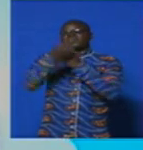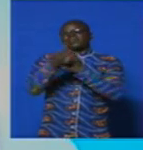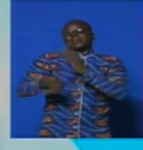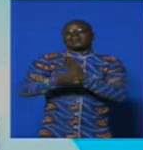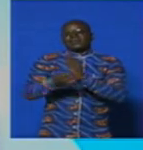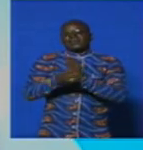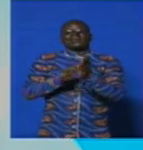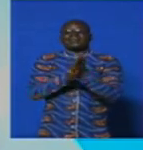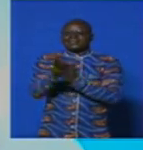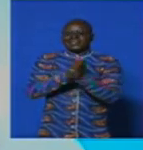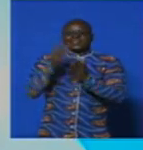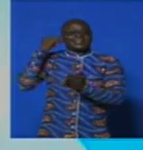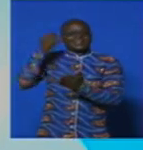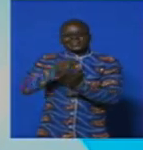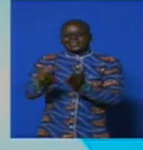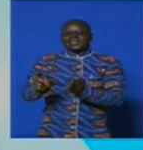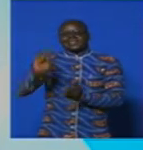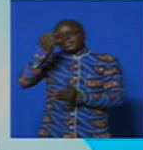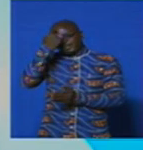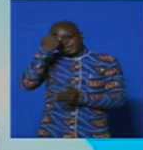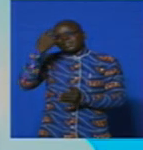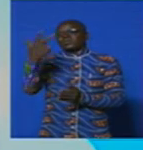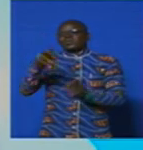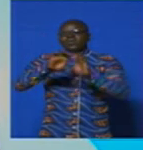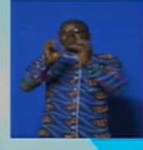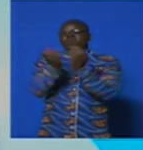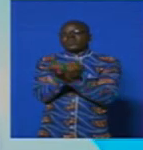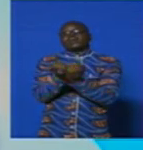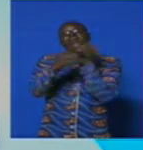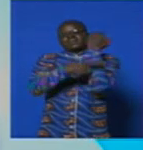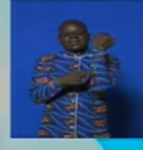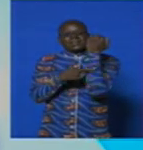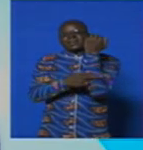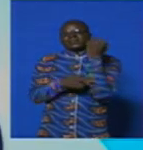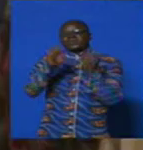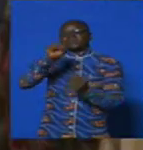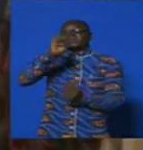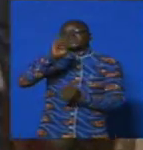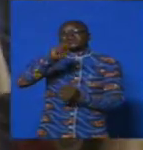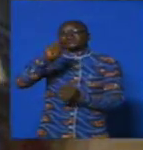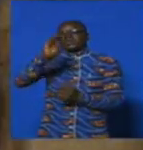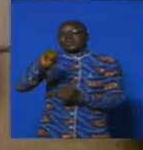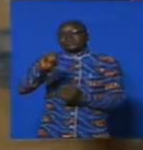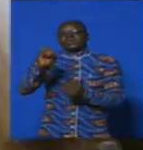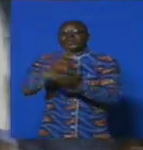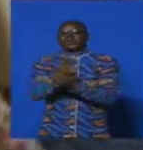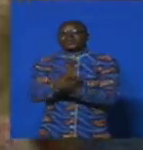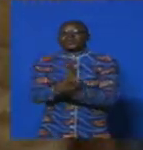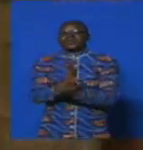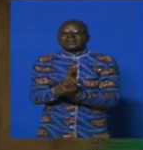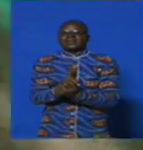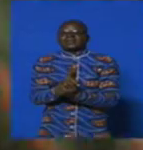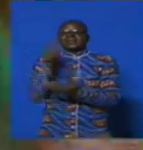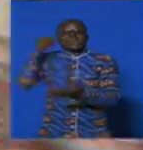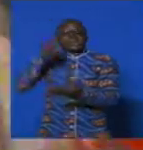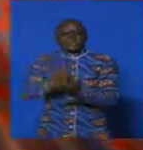secrétaire d'État dans trois communes de la province du Sénou, Lazare Sanou, Ibrahim Kagoné. La secrétaire d'État